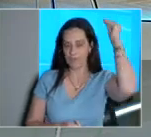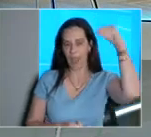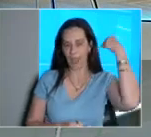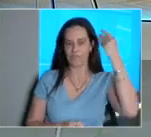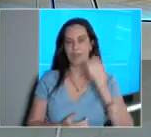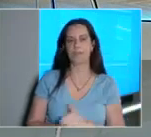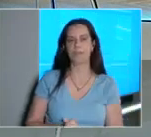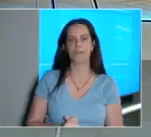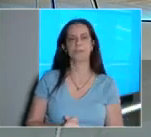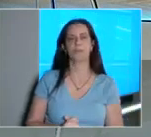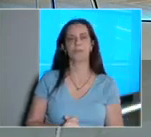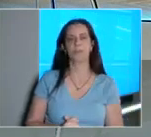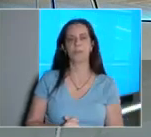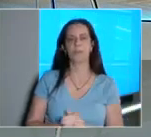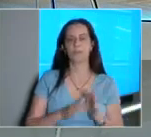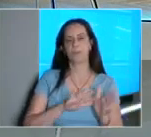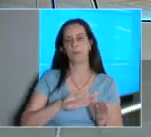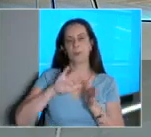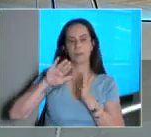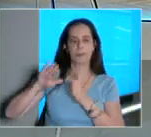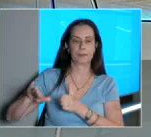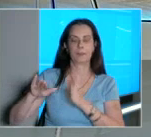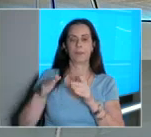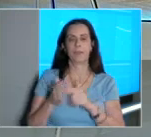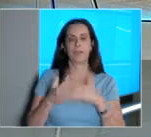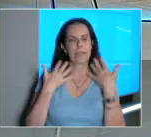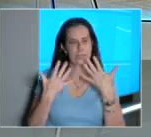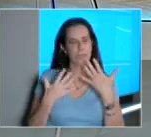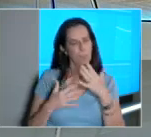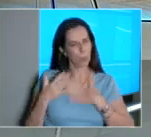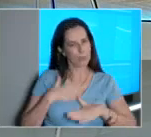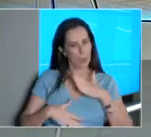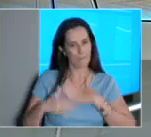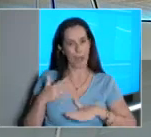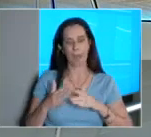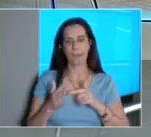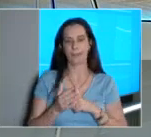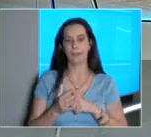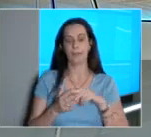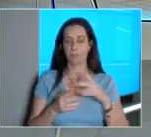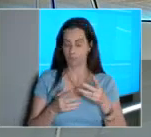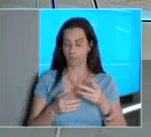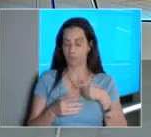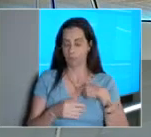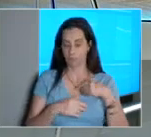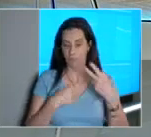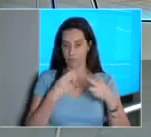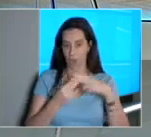פלסטינים לישראלים. נמשיך עם סיפור אחר, ככה סיפור חביב. בדרך לתואר